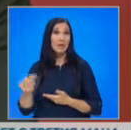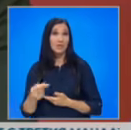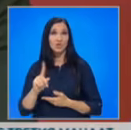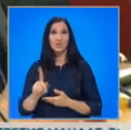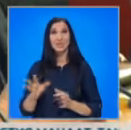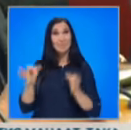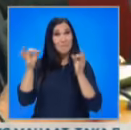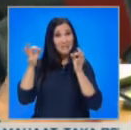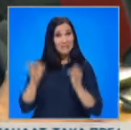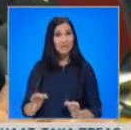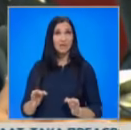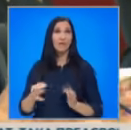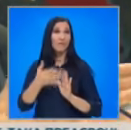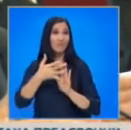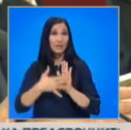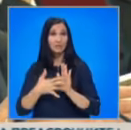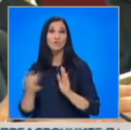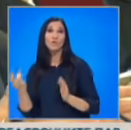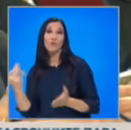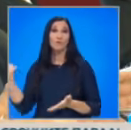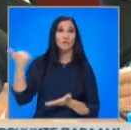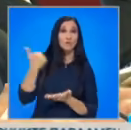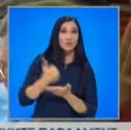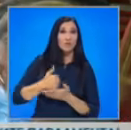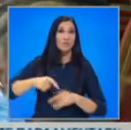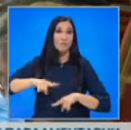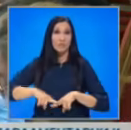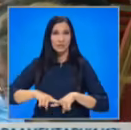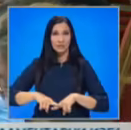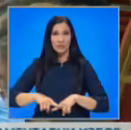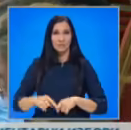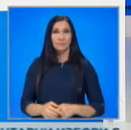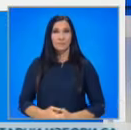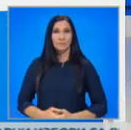прецизират текстовете за преназначаването на магистратите.